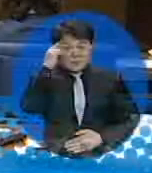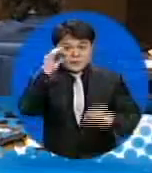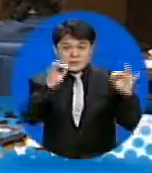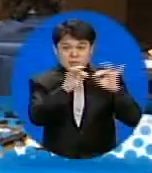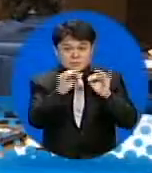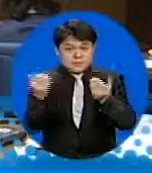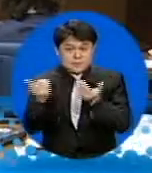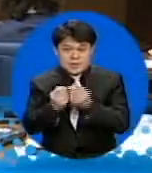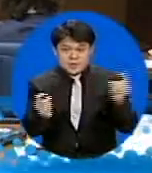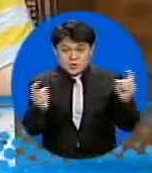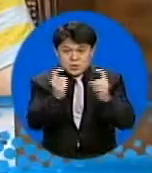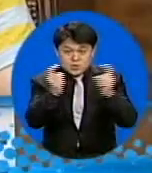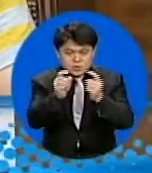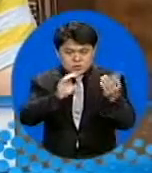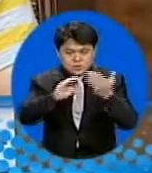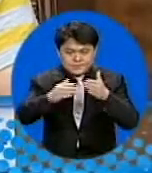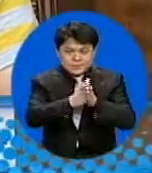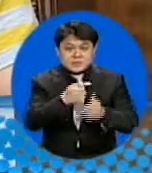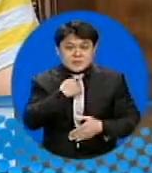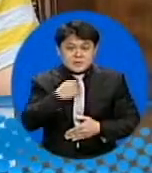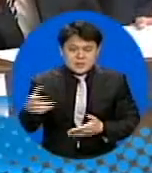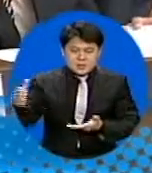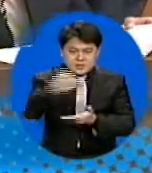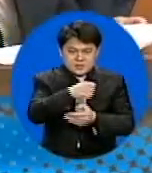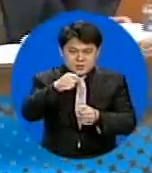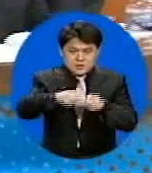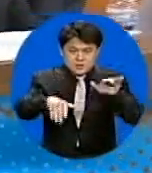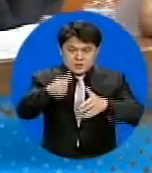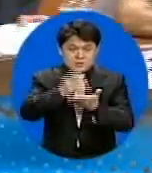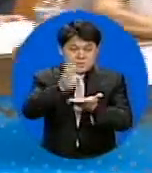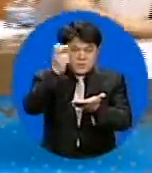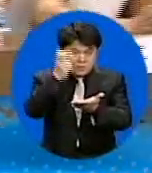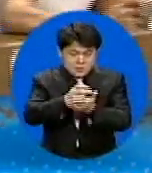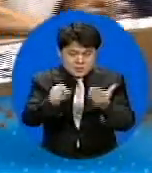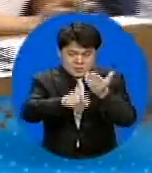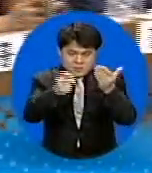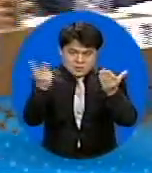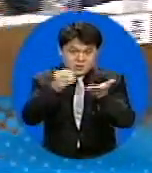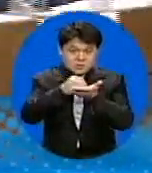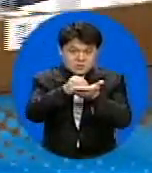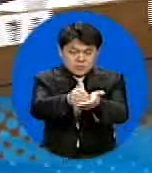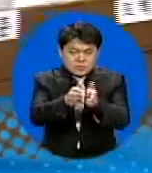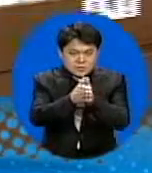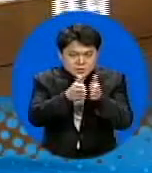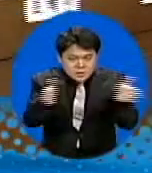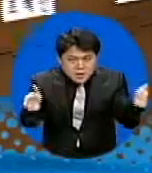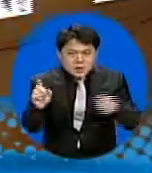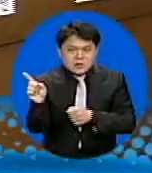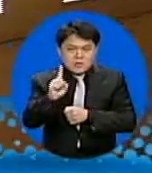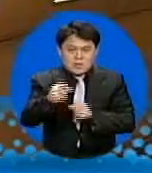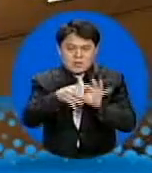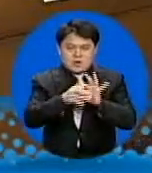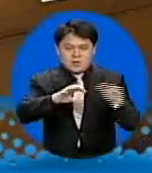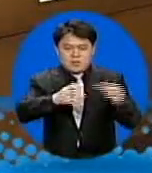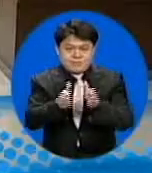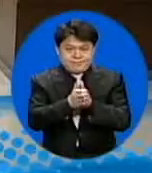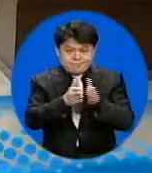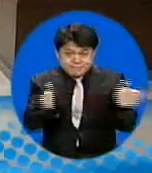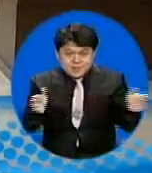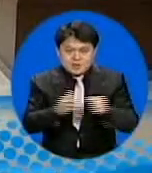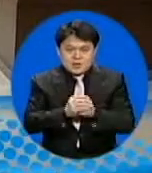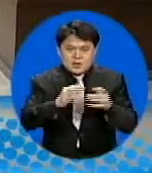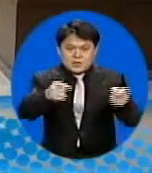찬반 논쟁 끝에 재정이 무산됐던 포괄적 차별금지법이 다음 달 재발의될 것으로 알려진 가운데 이에 대한 토론회가 열렸습니다.